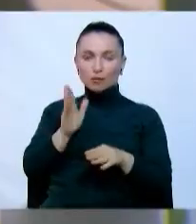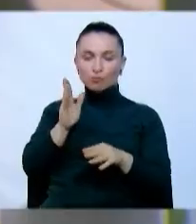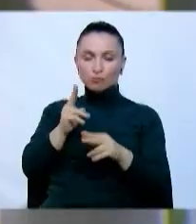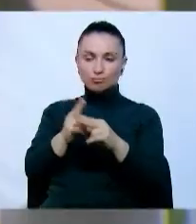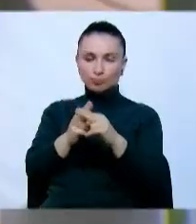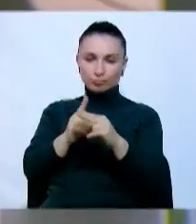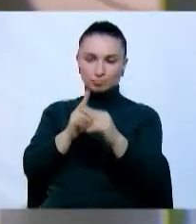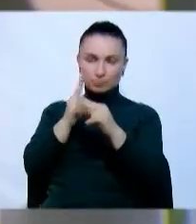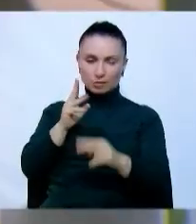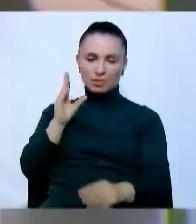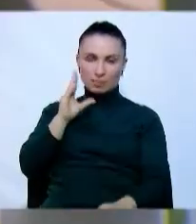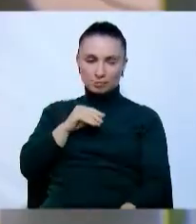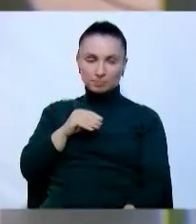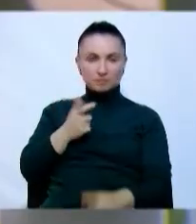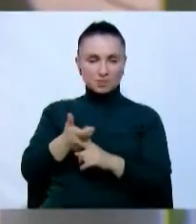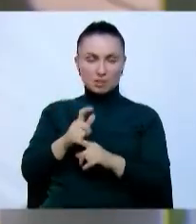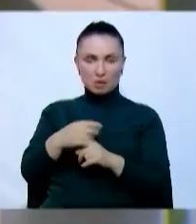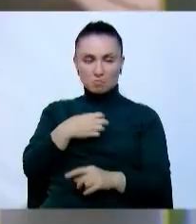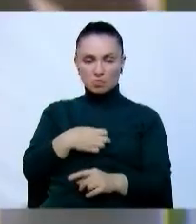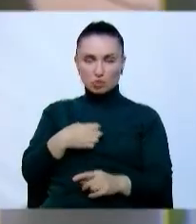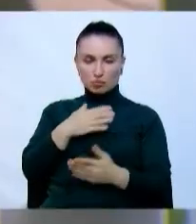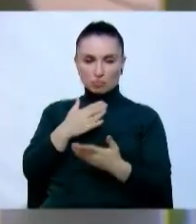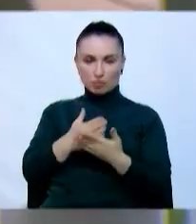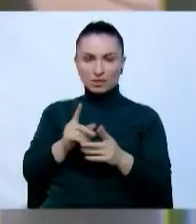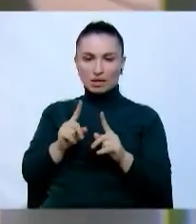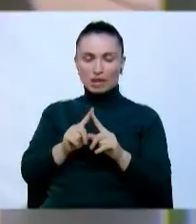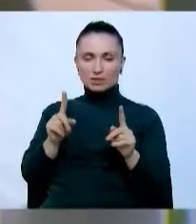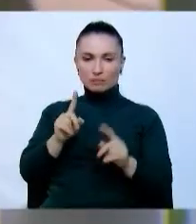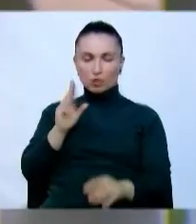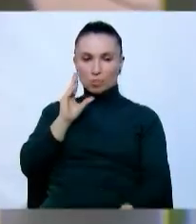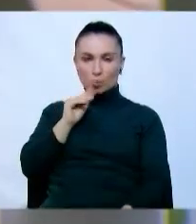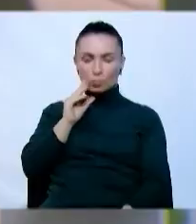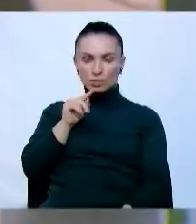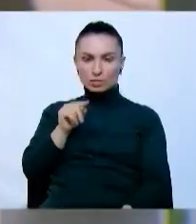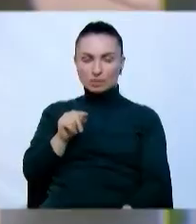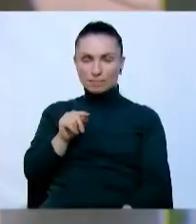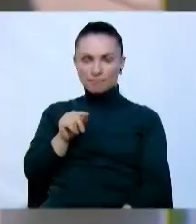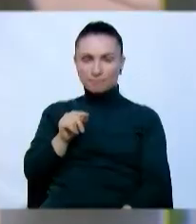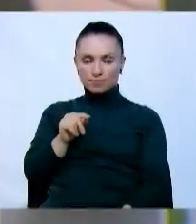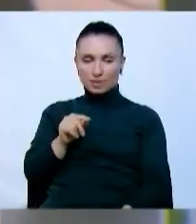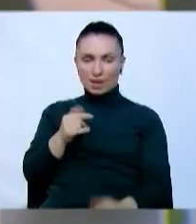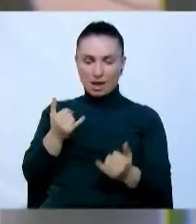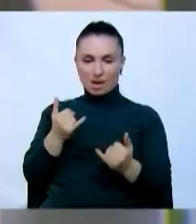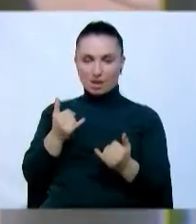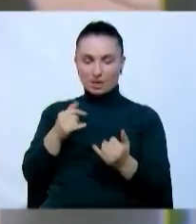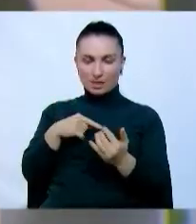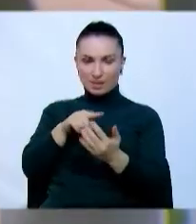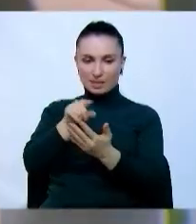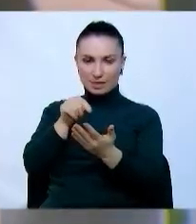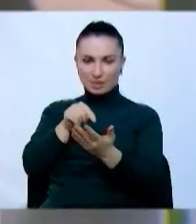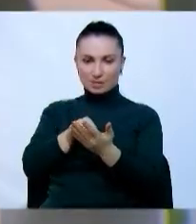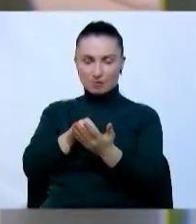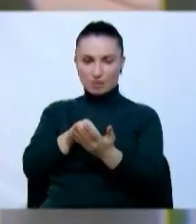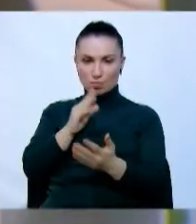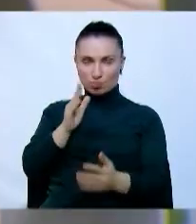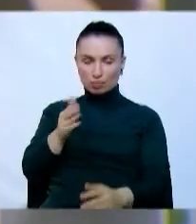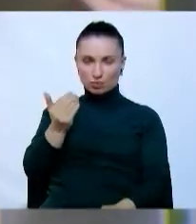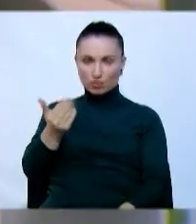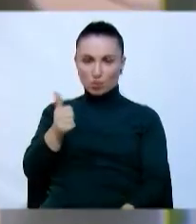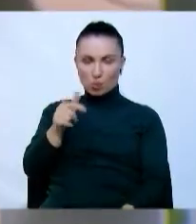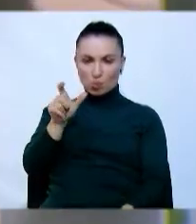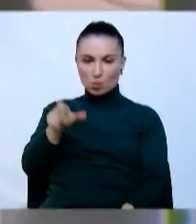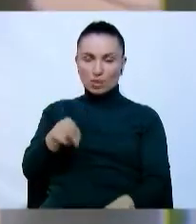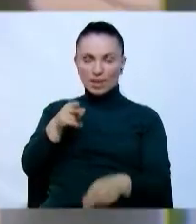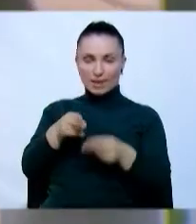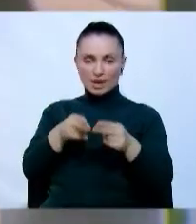ბოლომდე სურათ. ეს ძალიან მნიშვნელოვანია, განსაკუთრებით, როდესაც ახლა კითხვა, რომელიც უნდა დაგისვათ, თქვენ როგორც